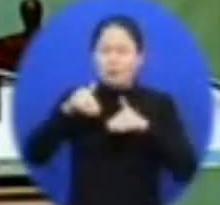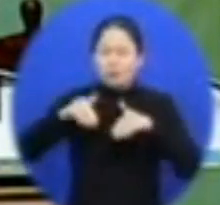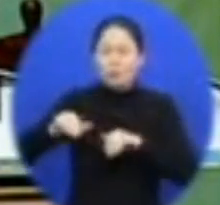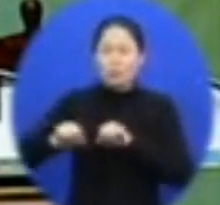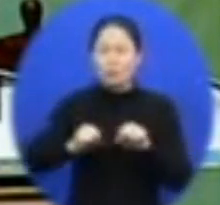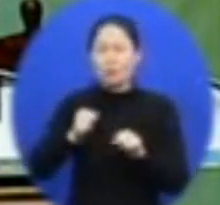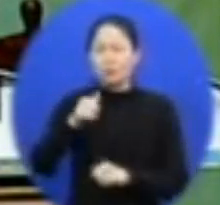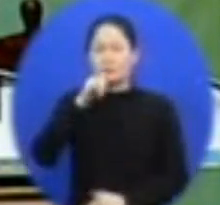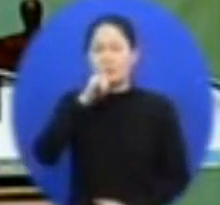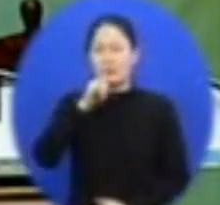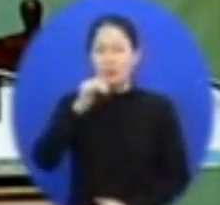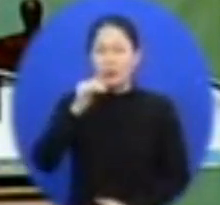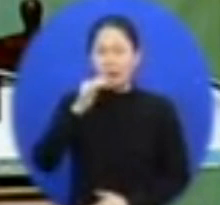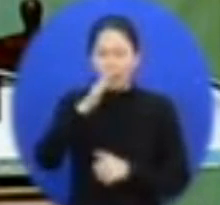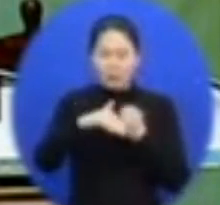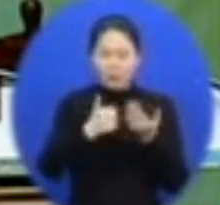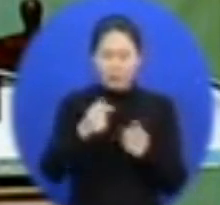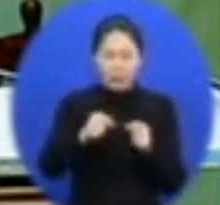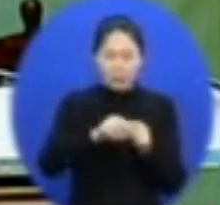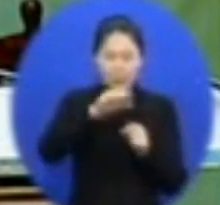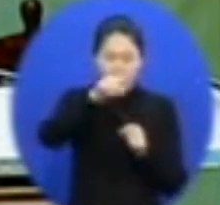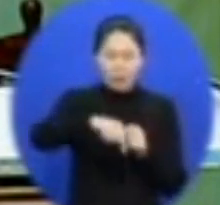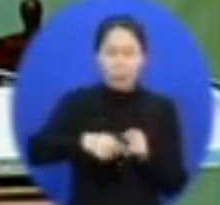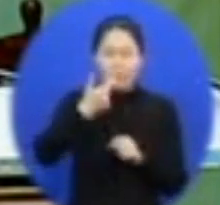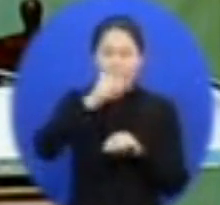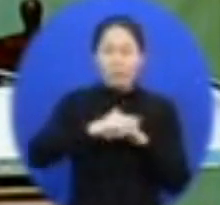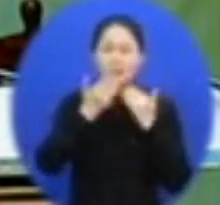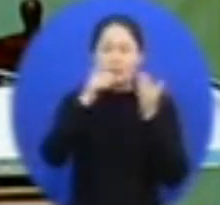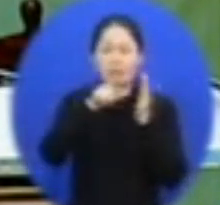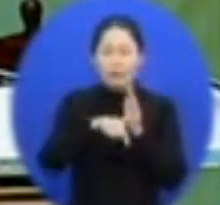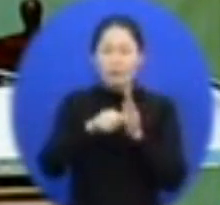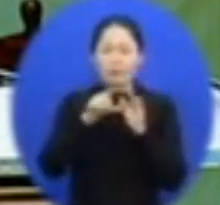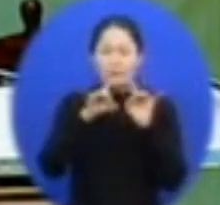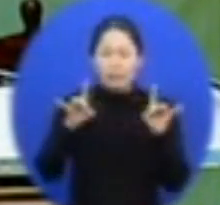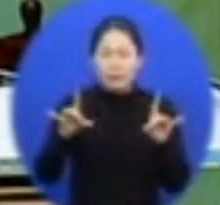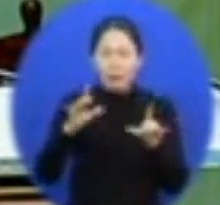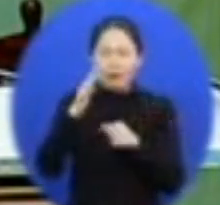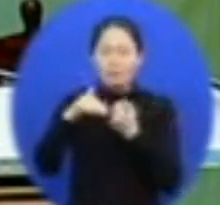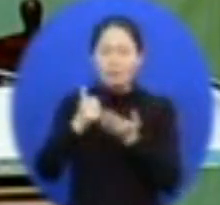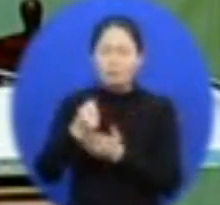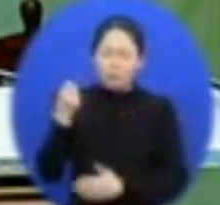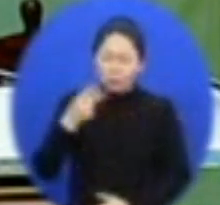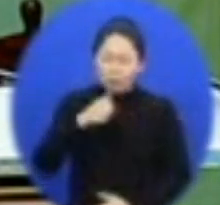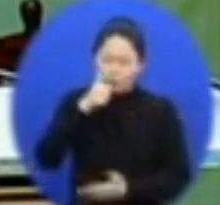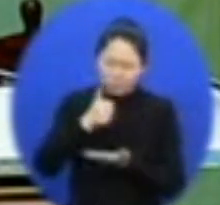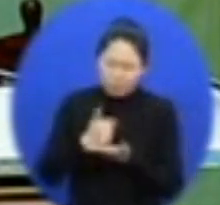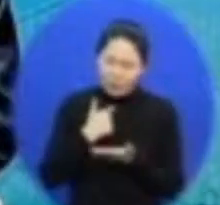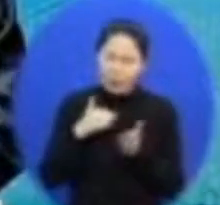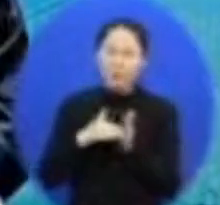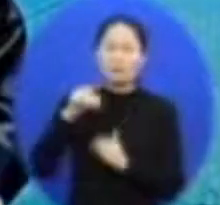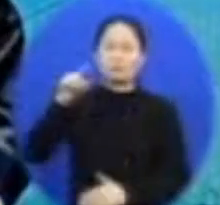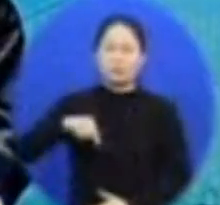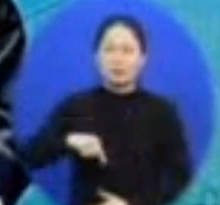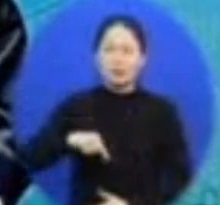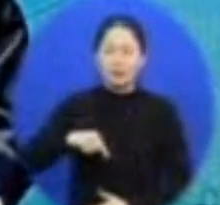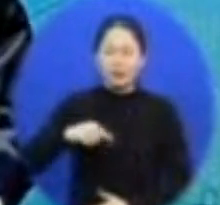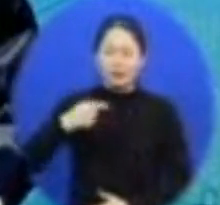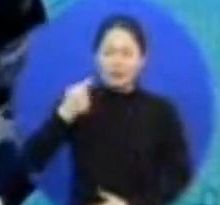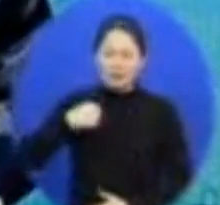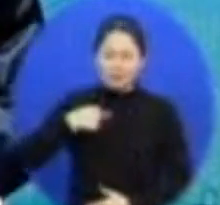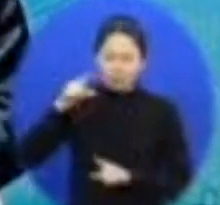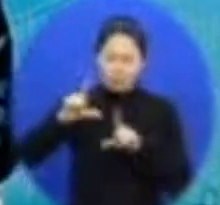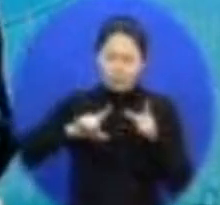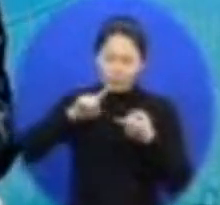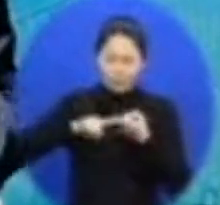나오면 예배할 때마다 하나님 또 죄 짓다가 왔습니다 하나님 있는 그대로 왔습니다